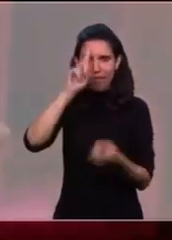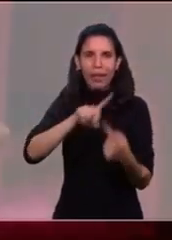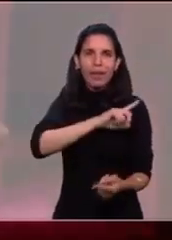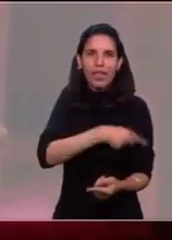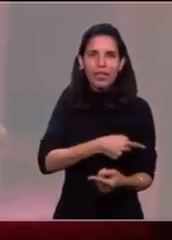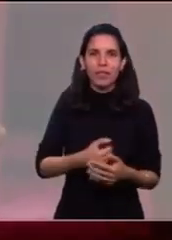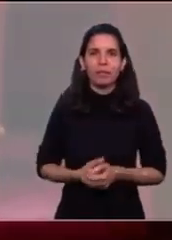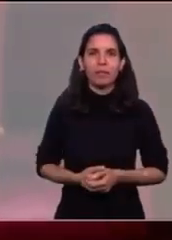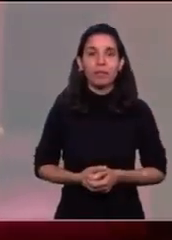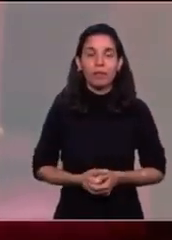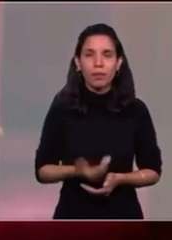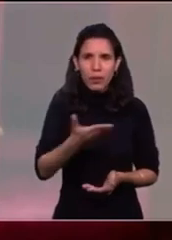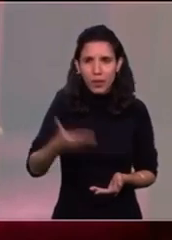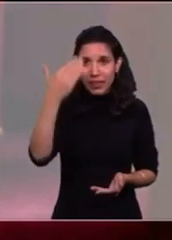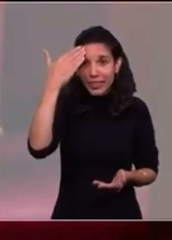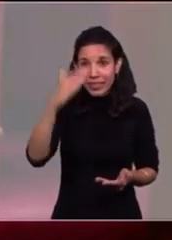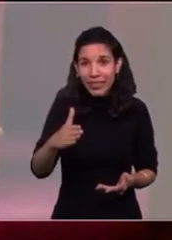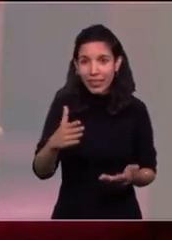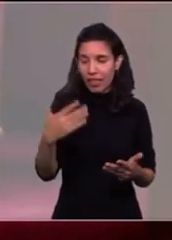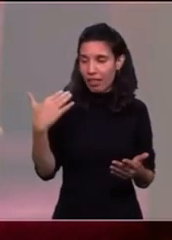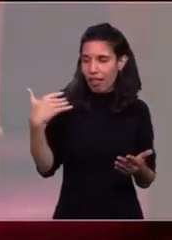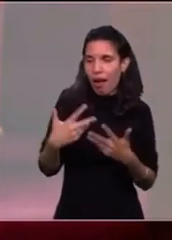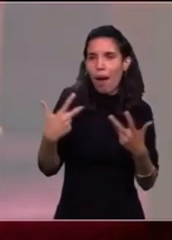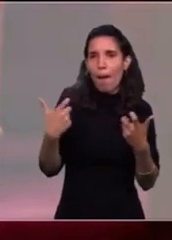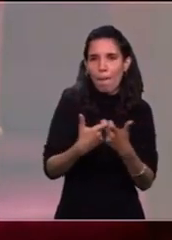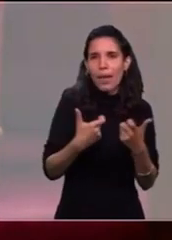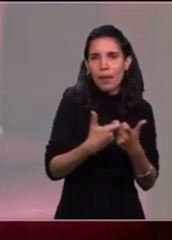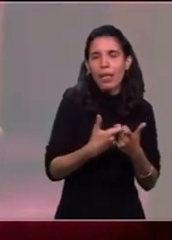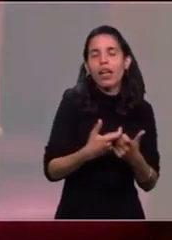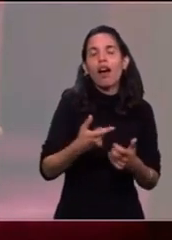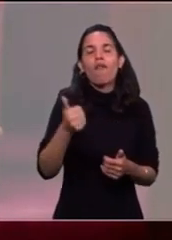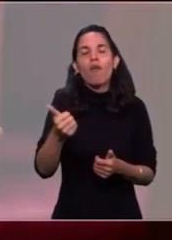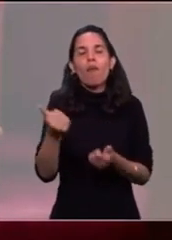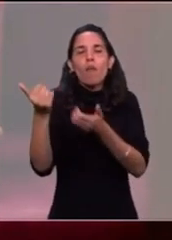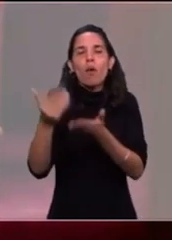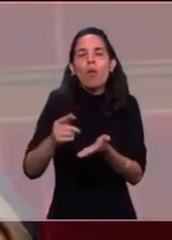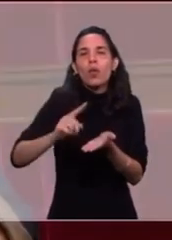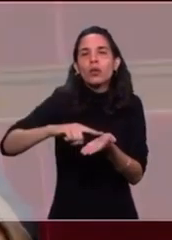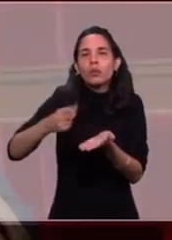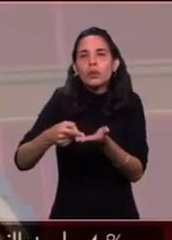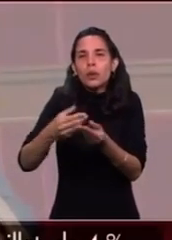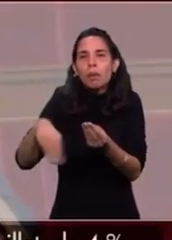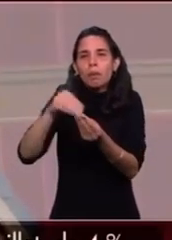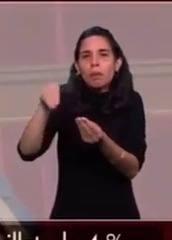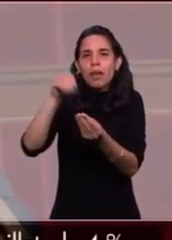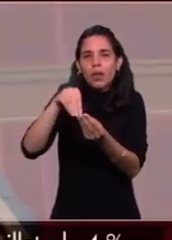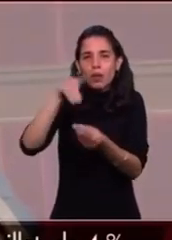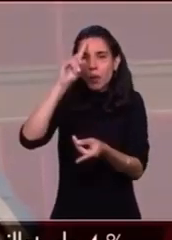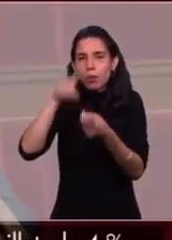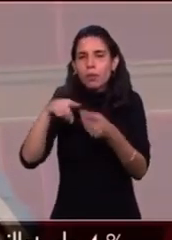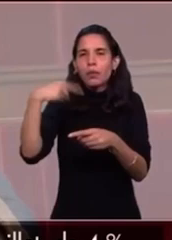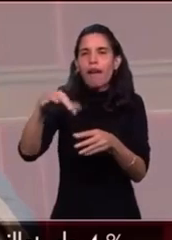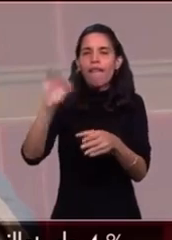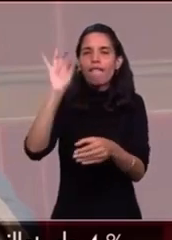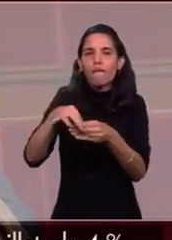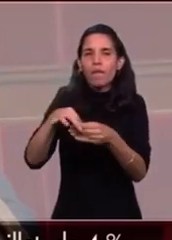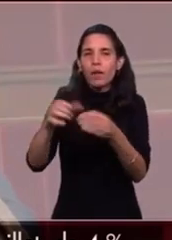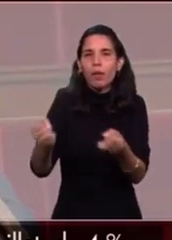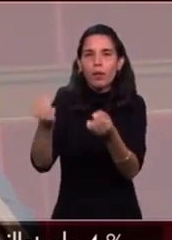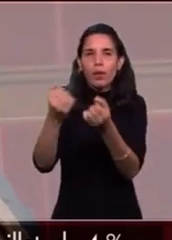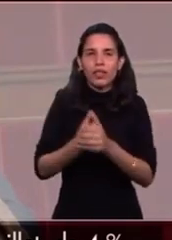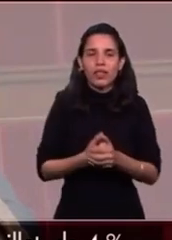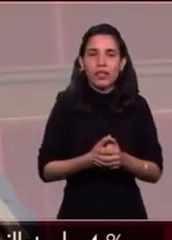les tarifs, en dépit des mesures budgétaires électoralistes que vous prenez, continueront d'augmenter car il s'agit là d'un